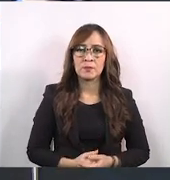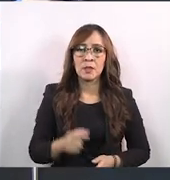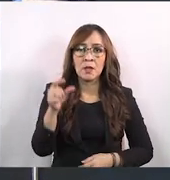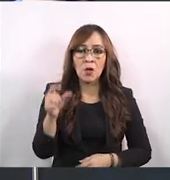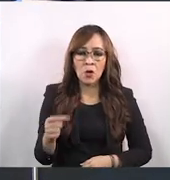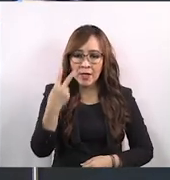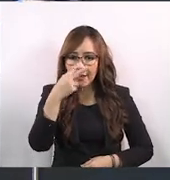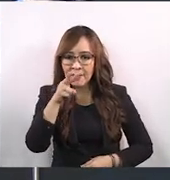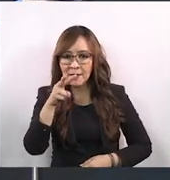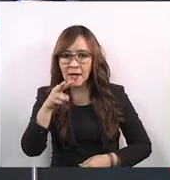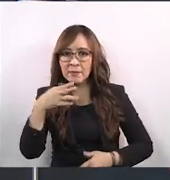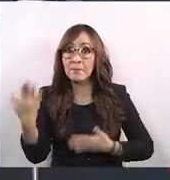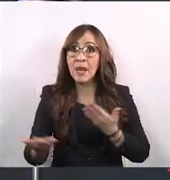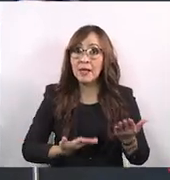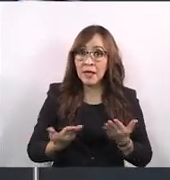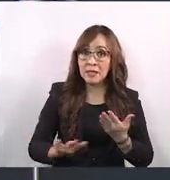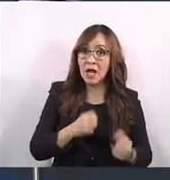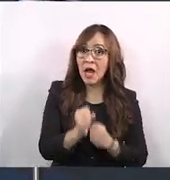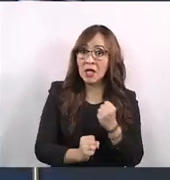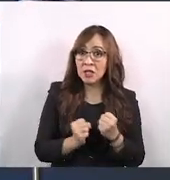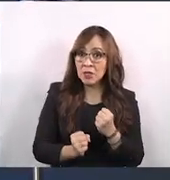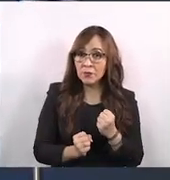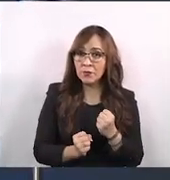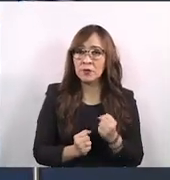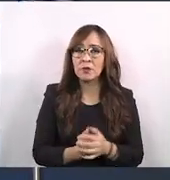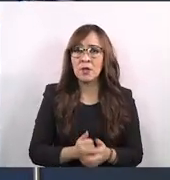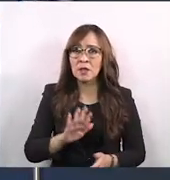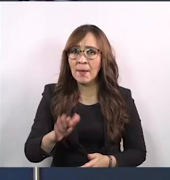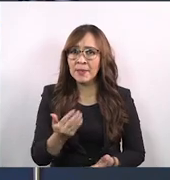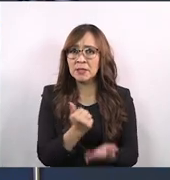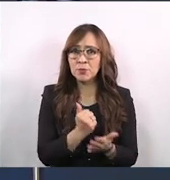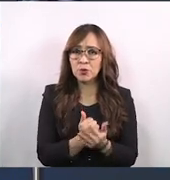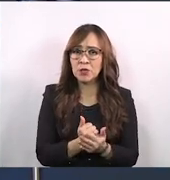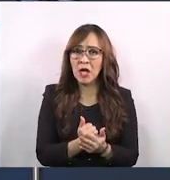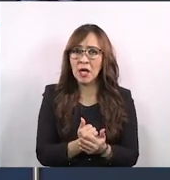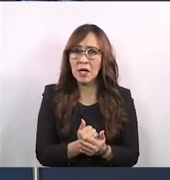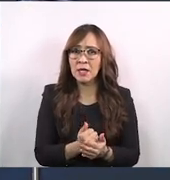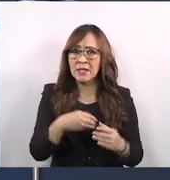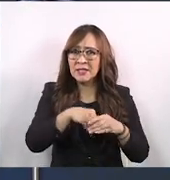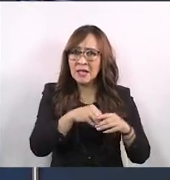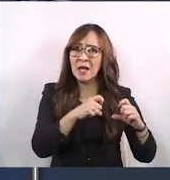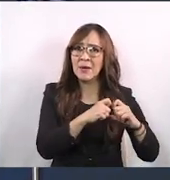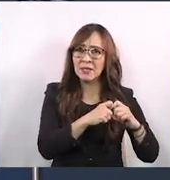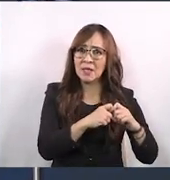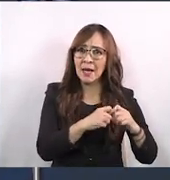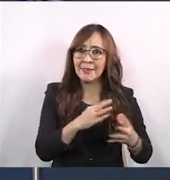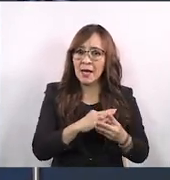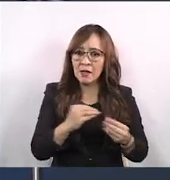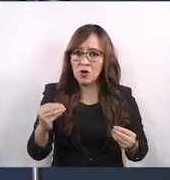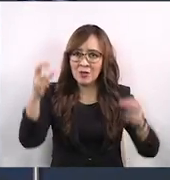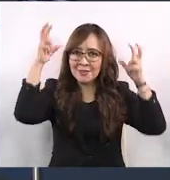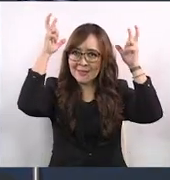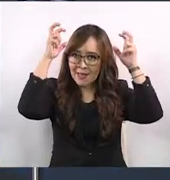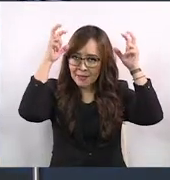Hai orang yang kelihatannya pelayanan orang yang kelihatannya aktif orang gila dan menyebut nama Tuhan tapi sebetulnya dihatinya Adaro setan yang sedang menyerang